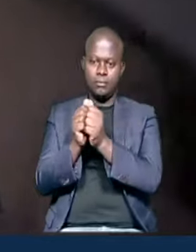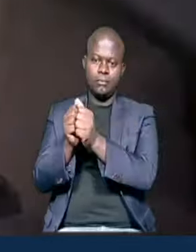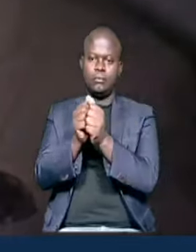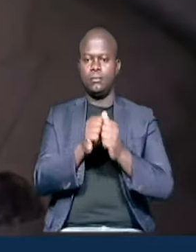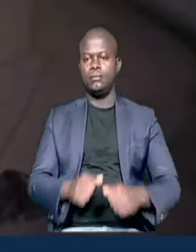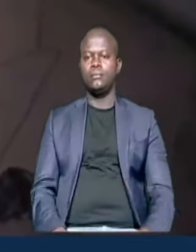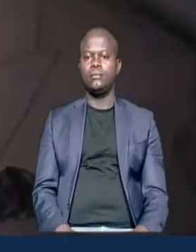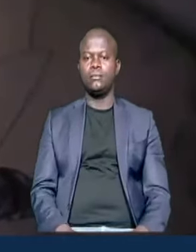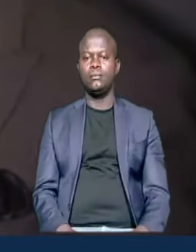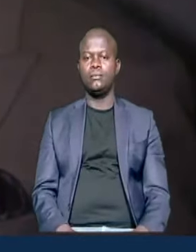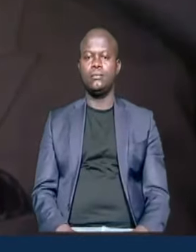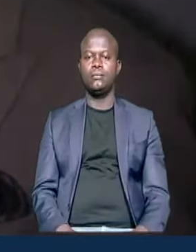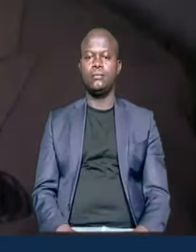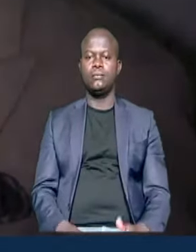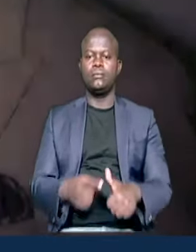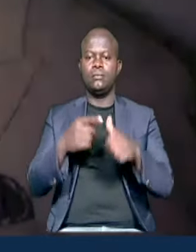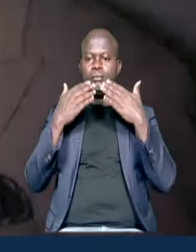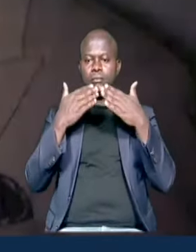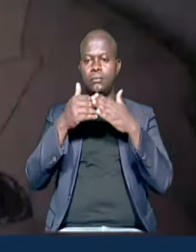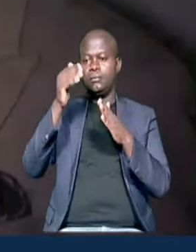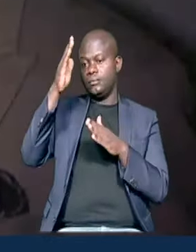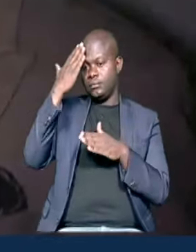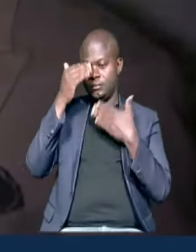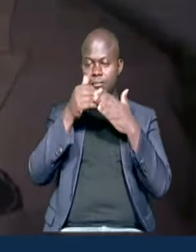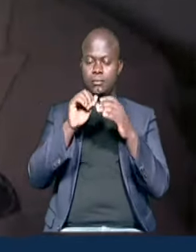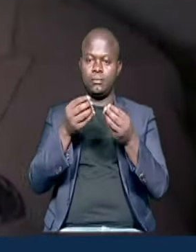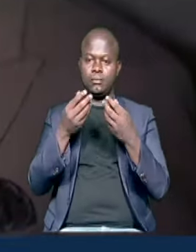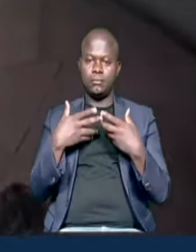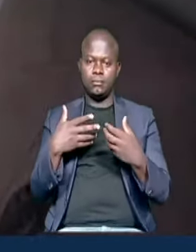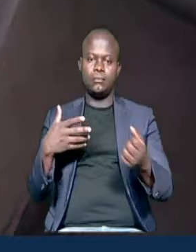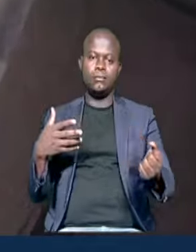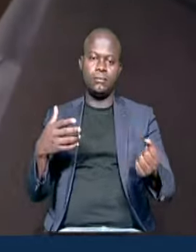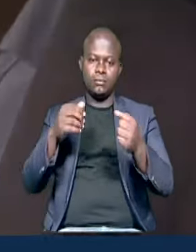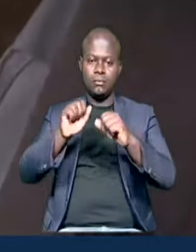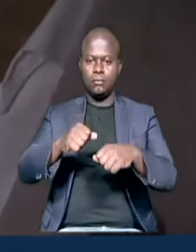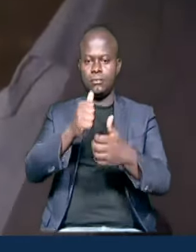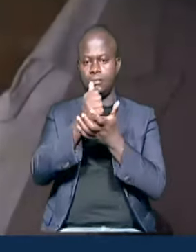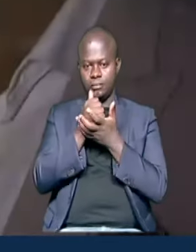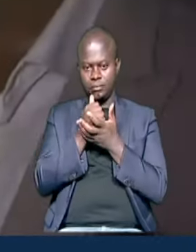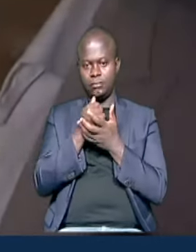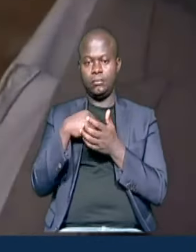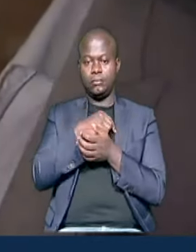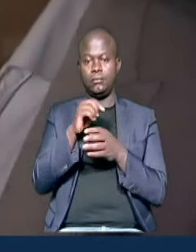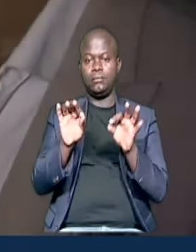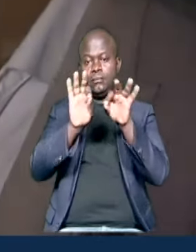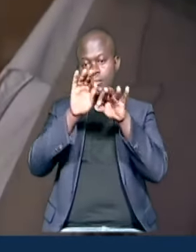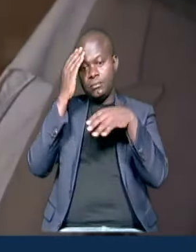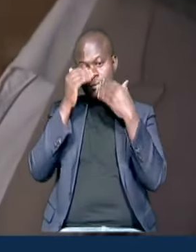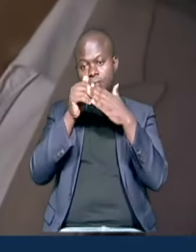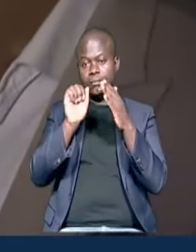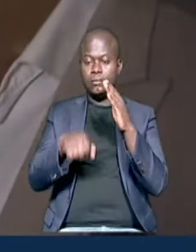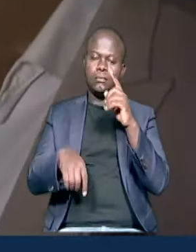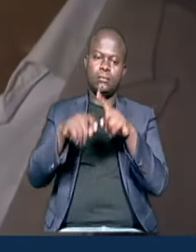cy'intwari. Mbere na mbere ni ugushima Imana kuko idushoboje gutwara iki gikombe. Ndumva ari iby'agaciro kuba dutwaye